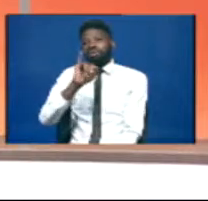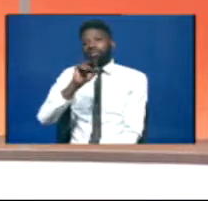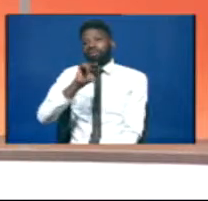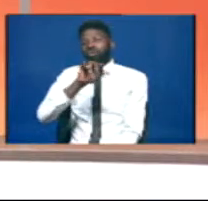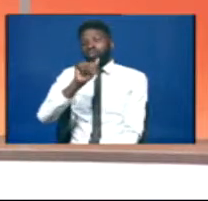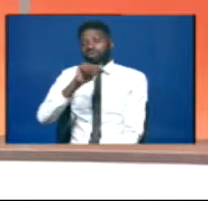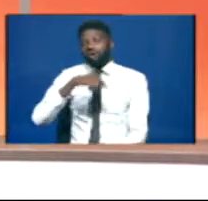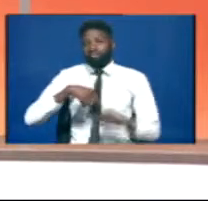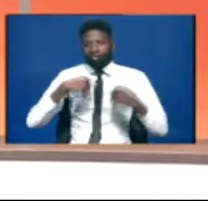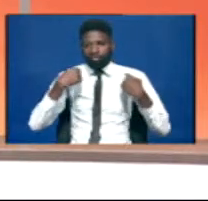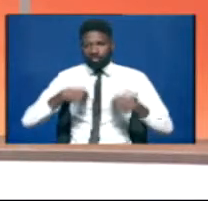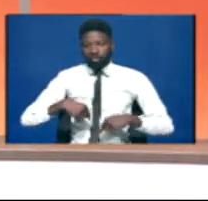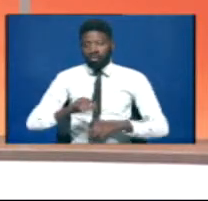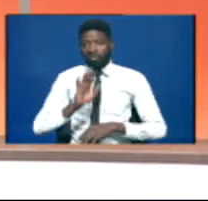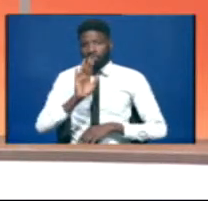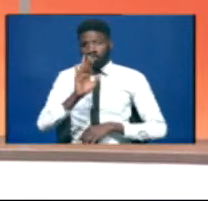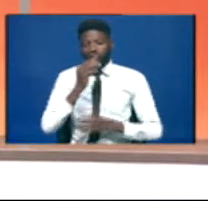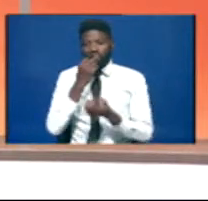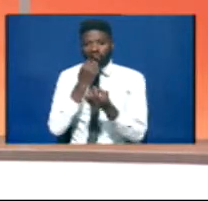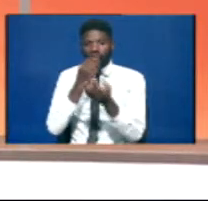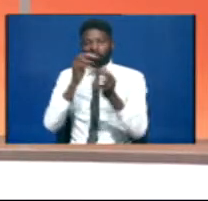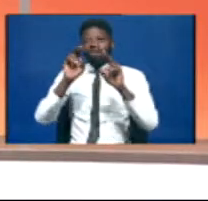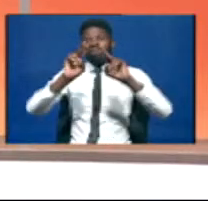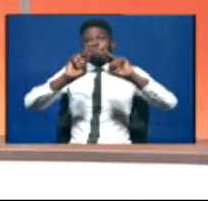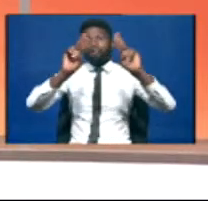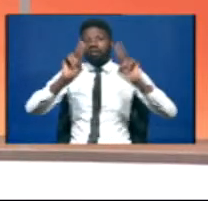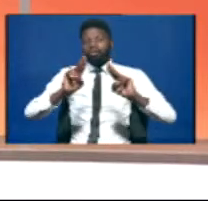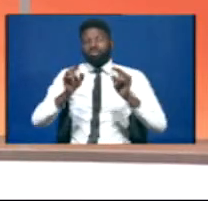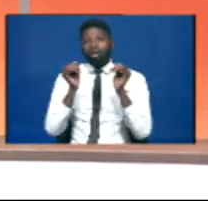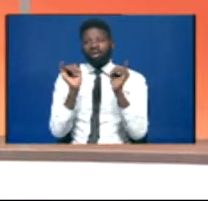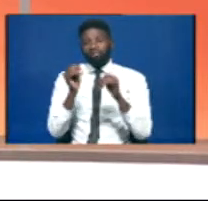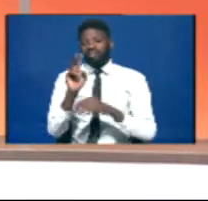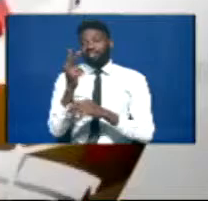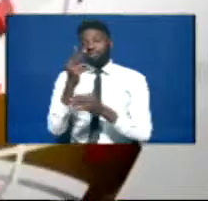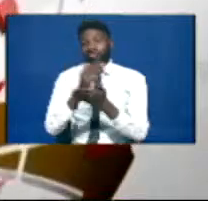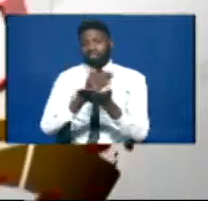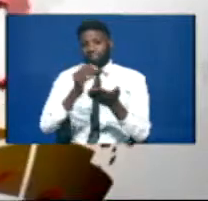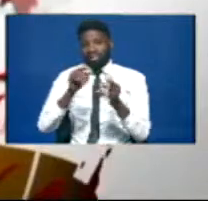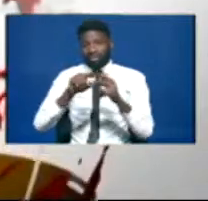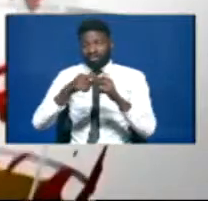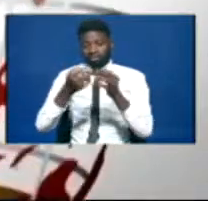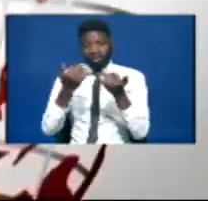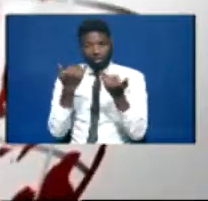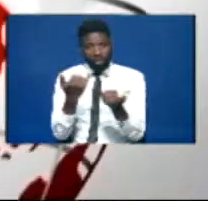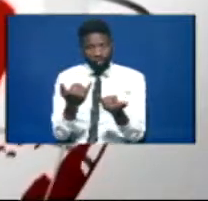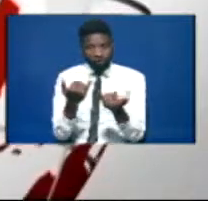unapokea taarifa hizi za kimataifa. Awamu ya pili inangonanga sasa.